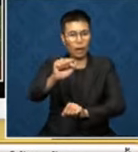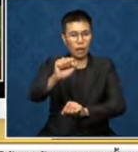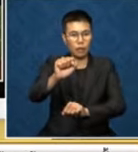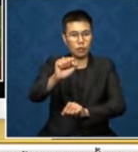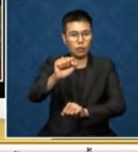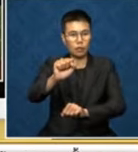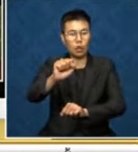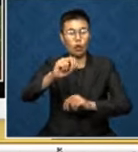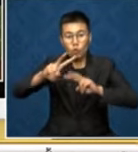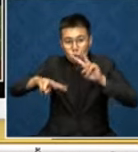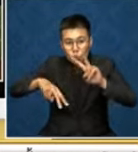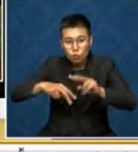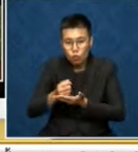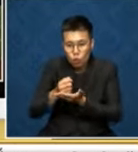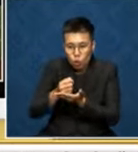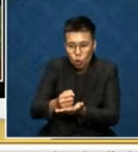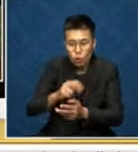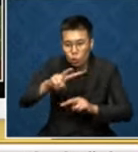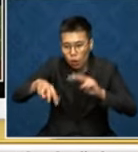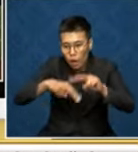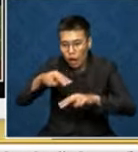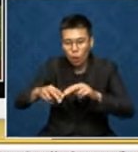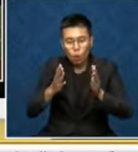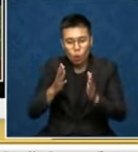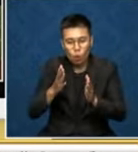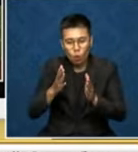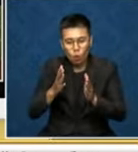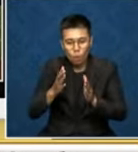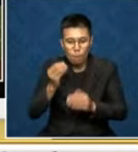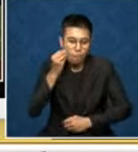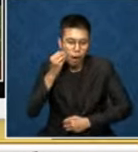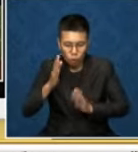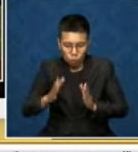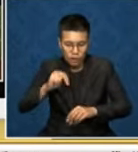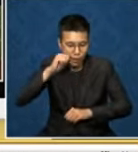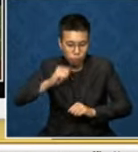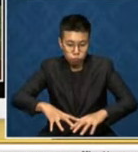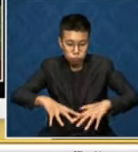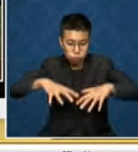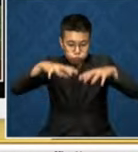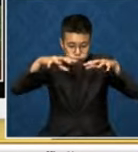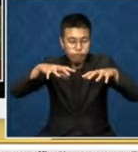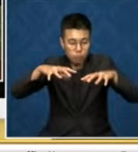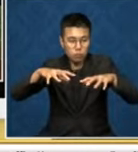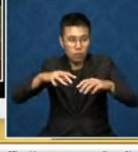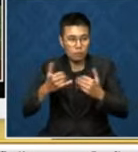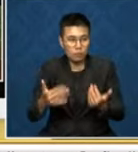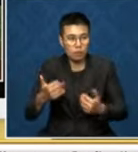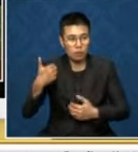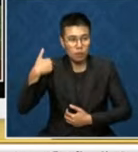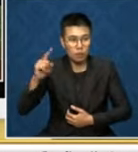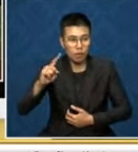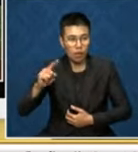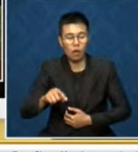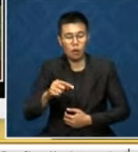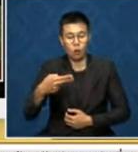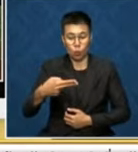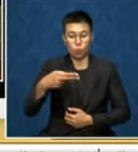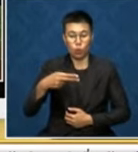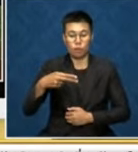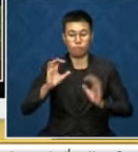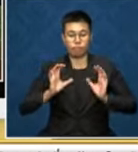ข้อนี้นะครับก็คืออันที่1ก็คือพื้นที่นอกแนวคันกั้นน้ำนะครับแล้วก็พื้นที่ที่เป็นทุ่งรับน้ำซึ่งอันเนี้ยหน่วยราชการทราบอยู่แล้วนะครับว่า